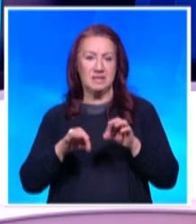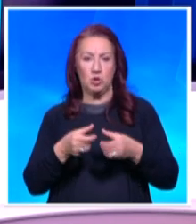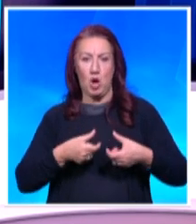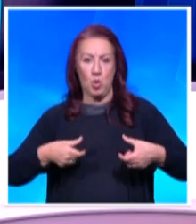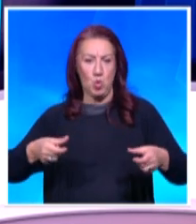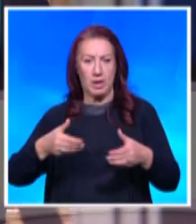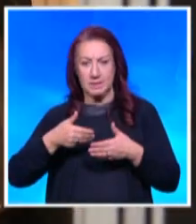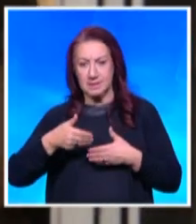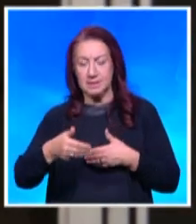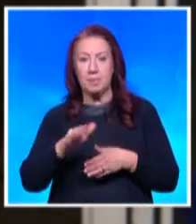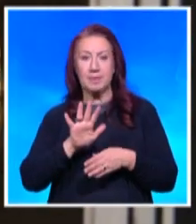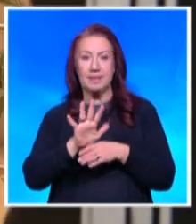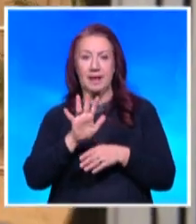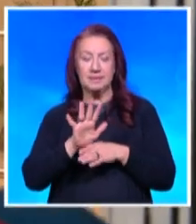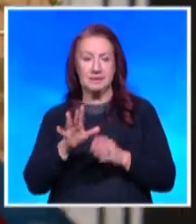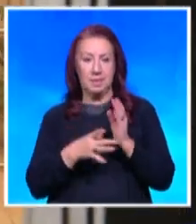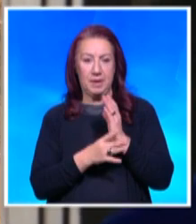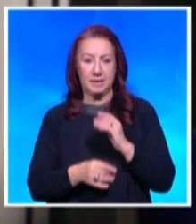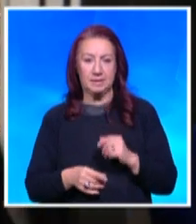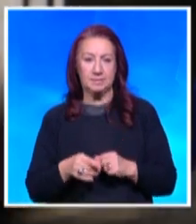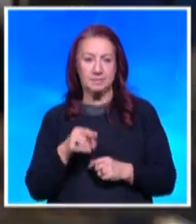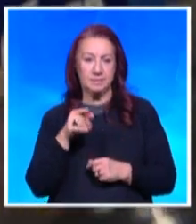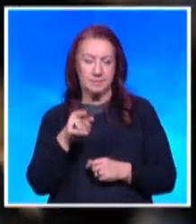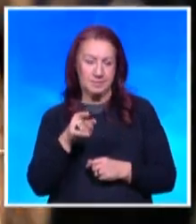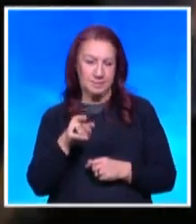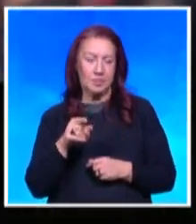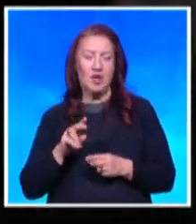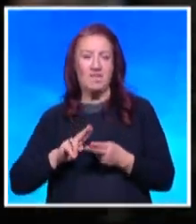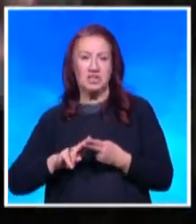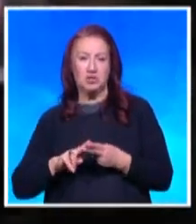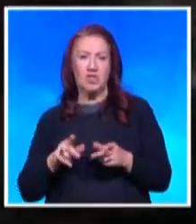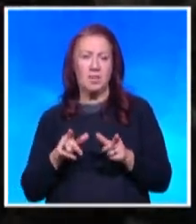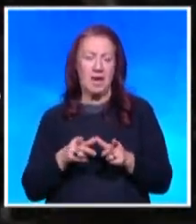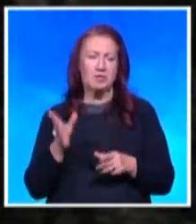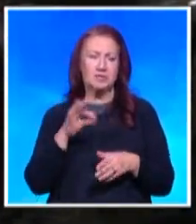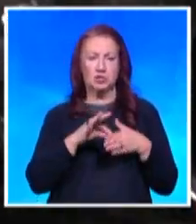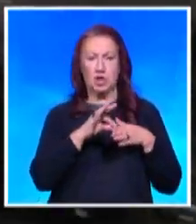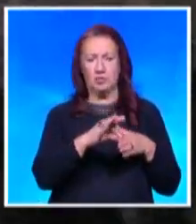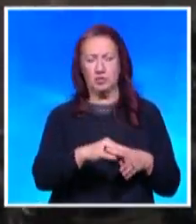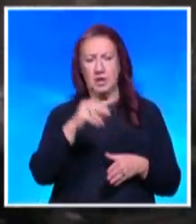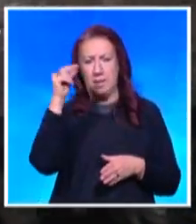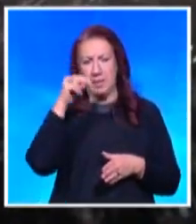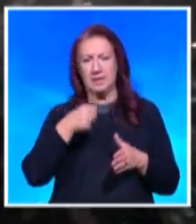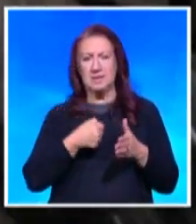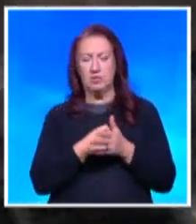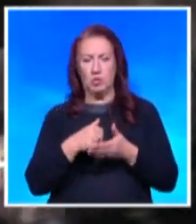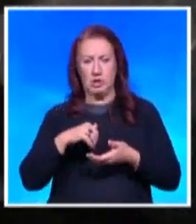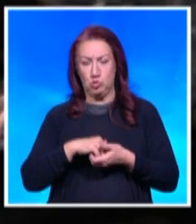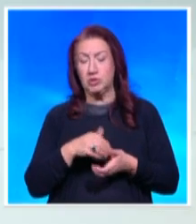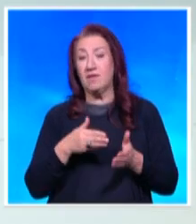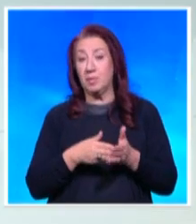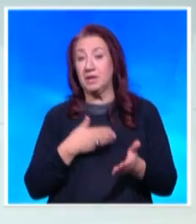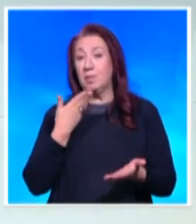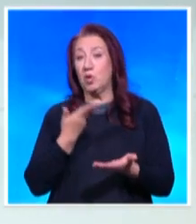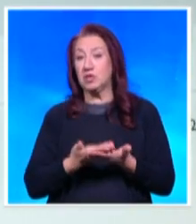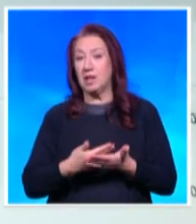март. Според Величков, Михайлов все още ръководи Българския футболен съюз, въпреки че подаде оставка. Това е така, тъй